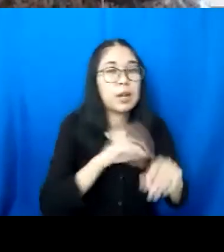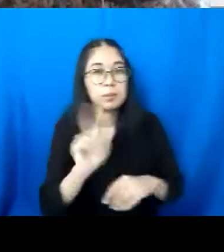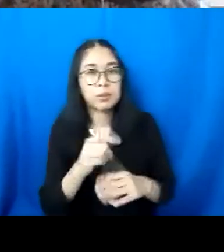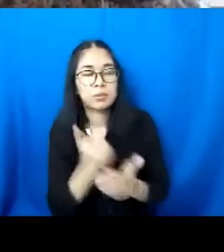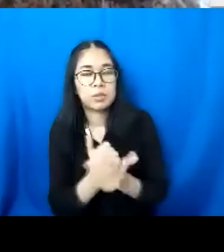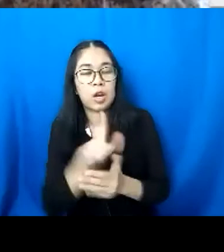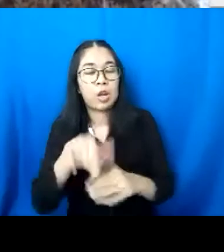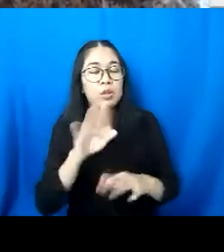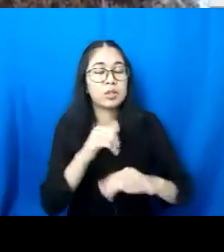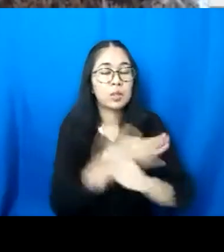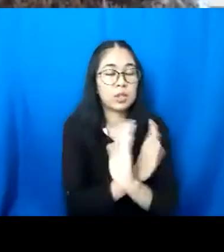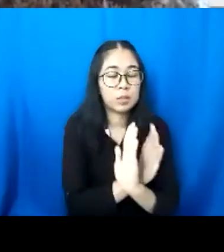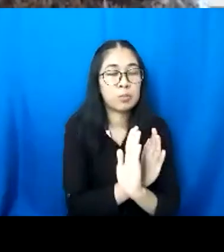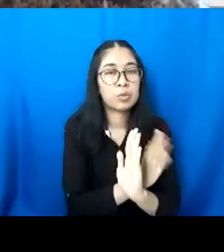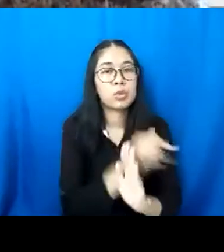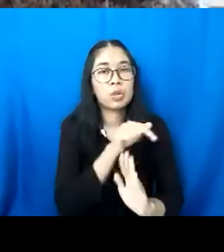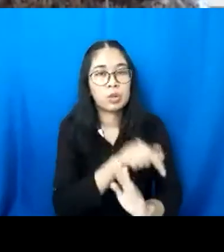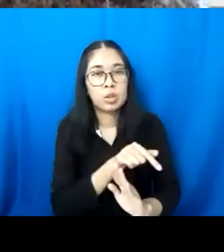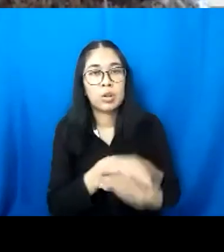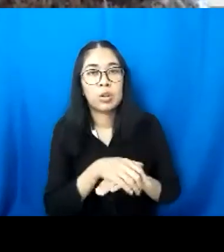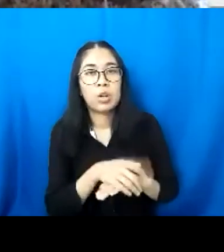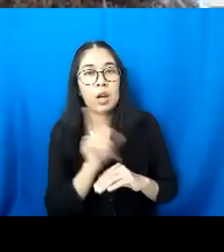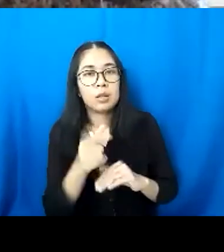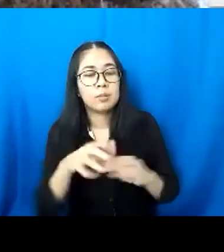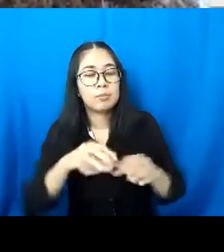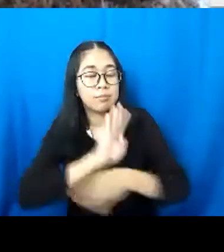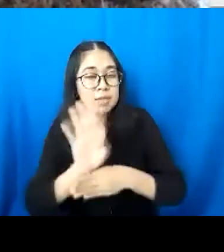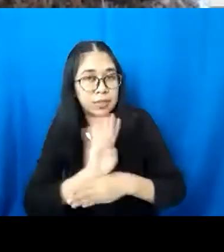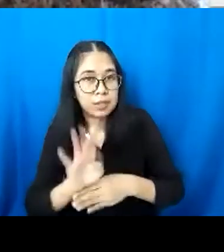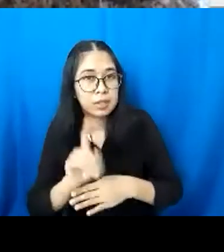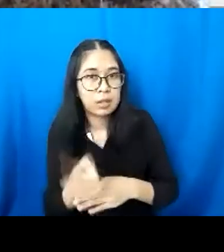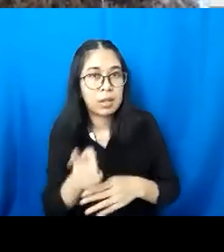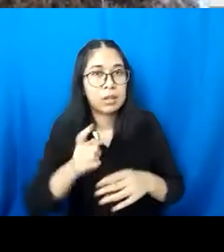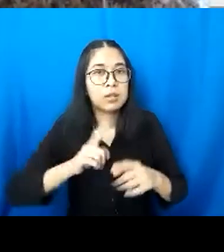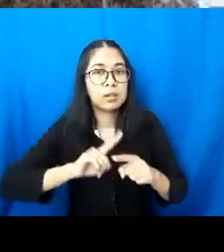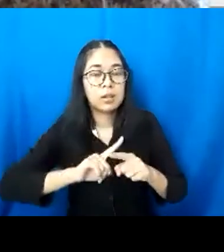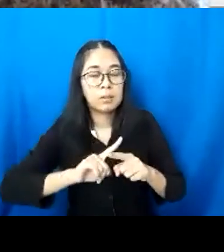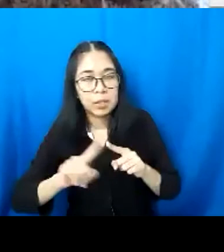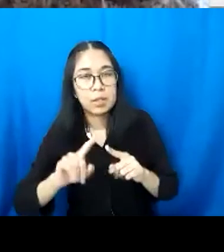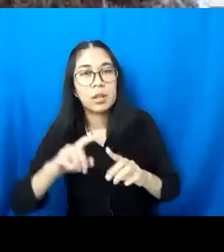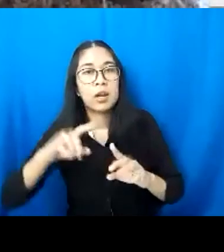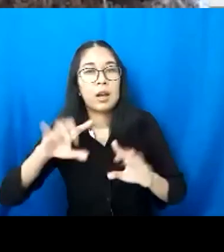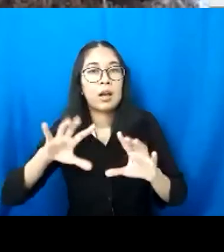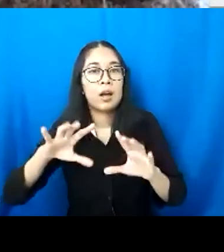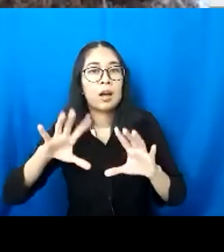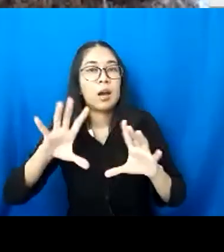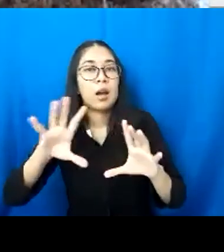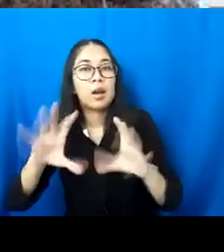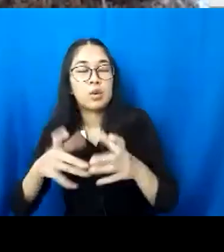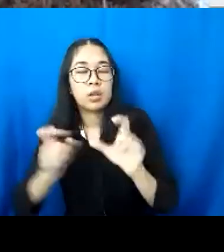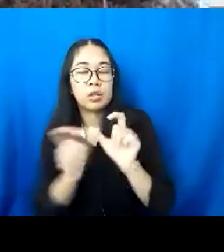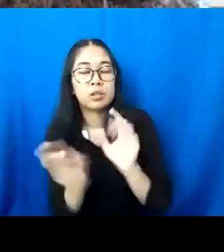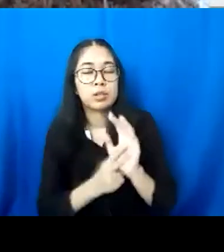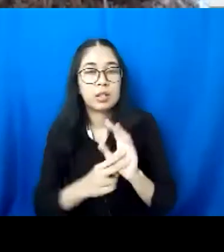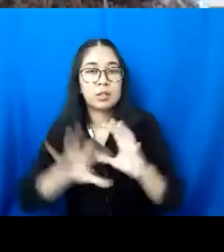Jawa Timur itu ada bisnis yang juga anggota dari SAN Global,